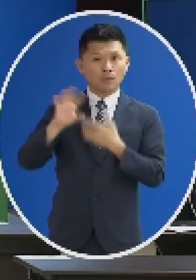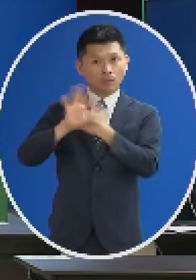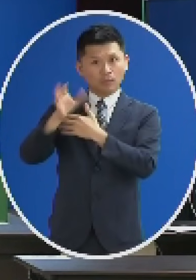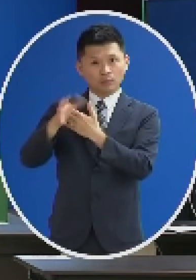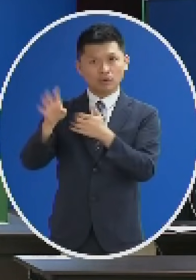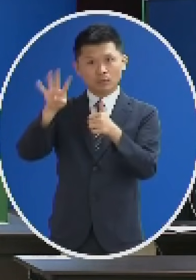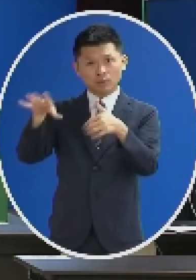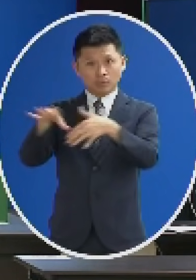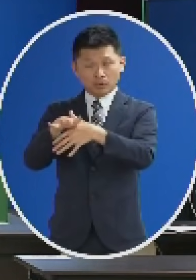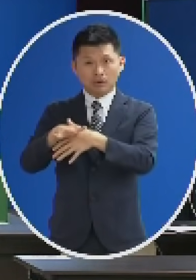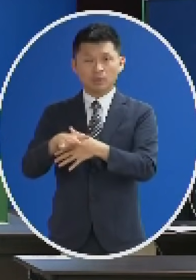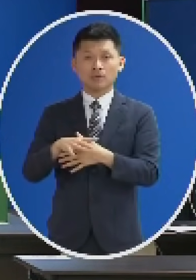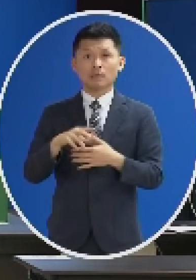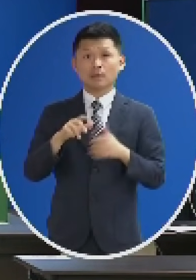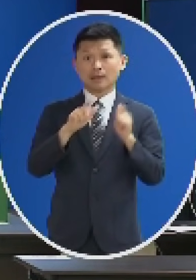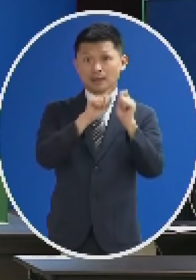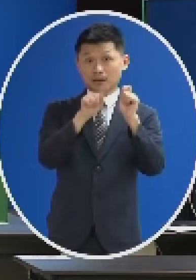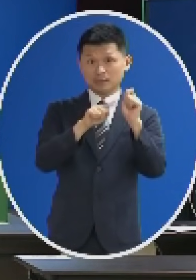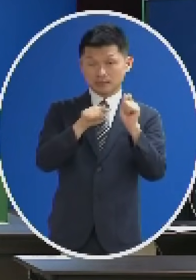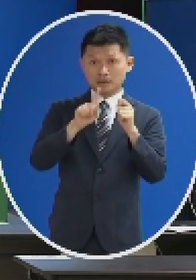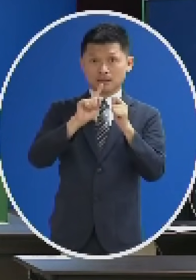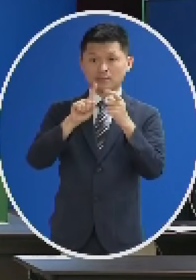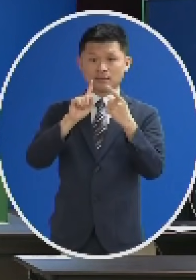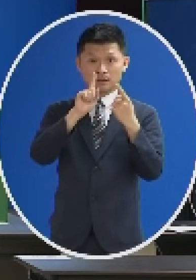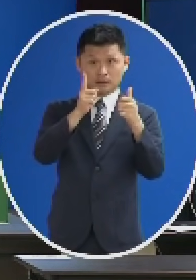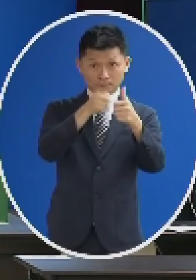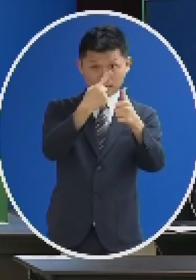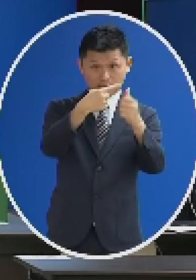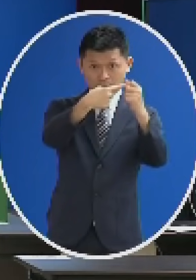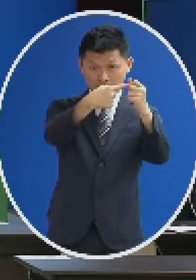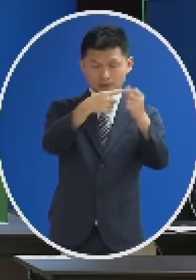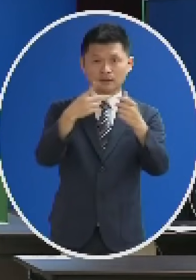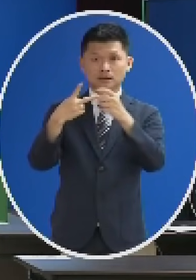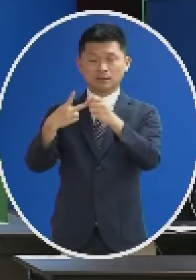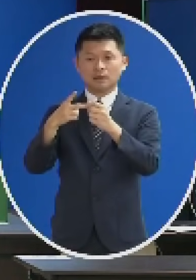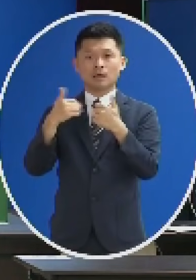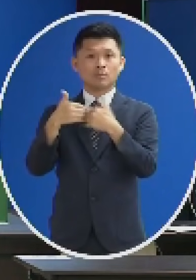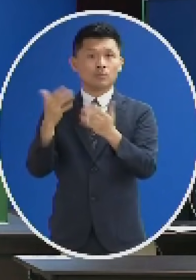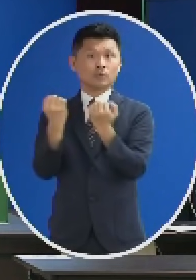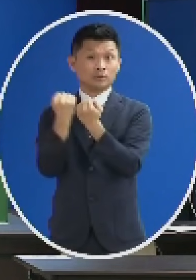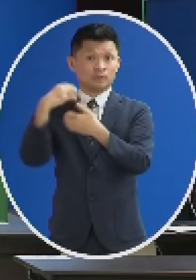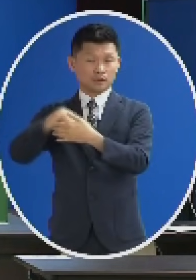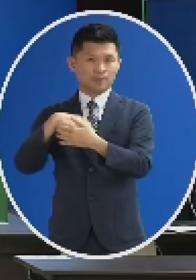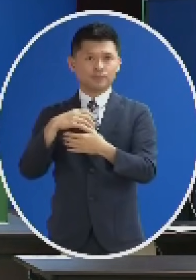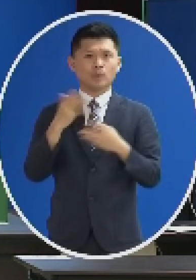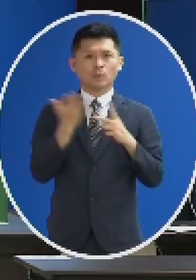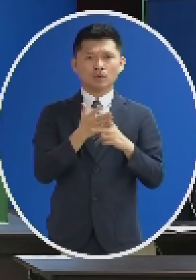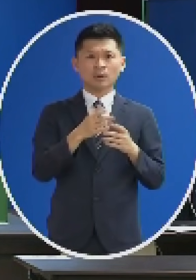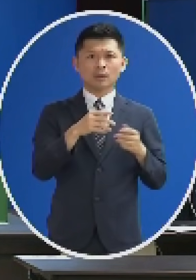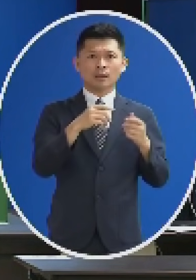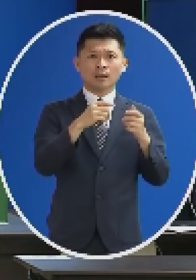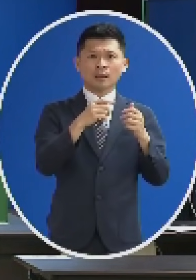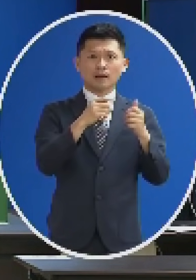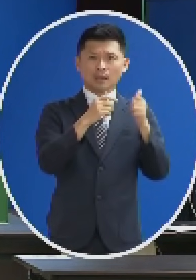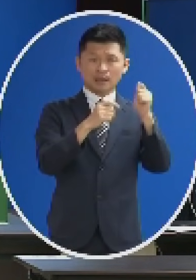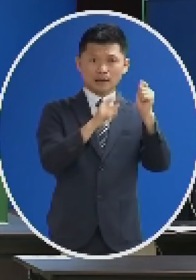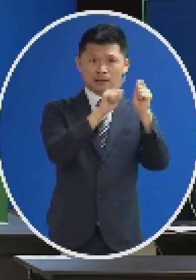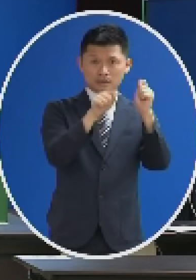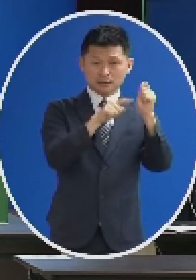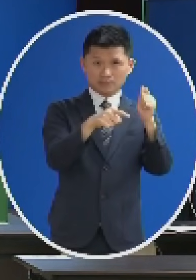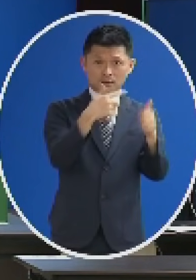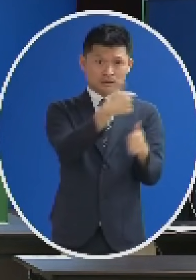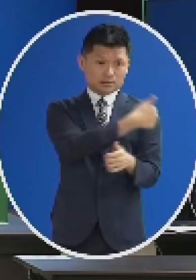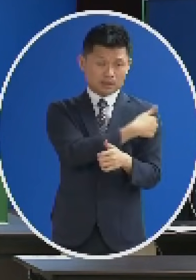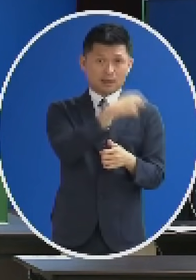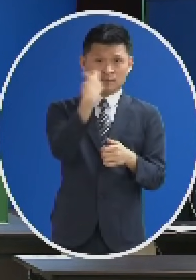AZ 再打 BNT 或莫德纳效果比较好。那也有专家建议说，如果同时施打 AZ， 然后再做这个国产疫苗